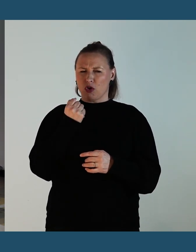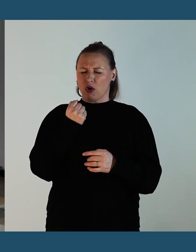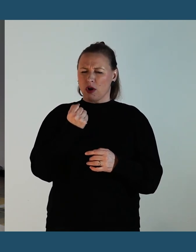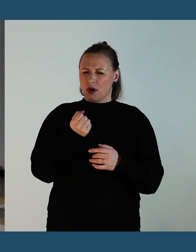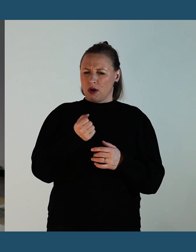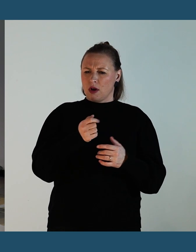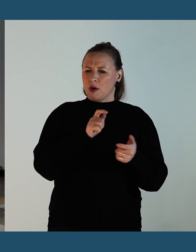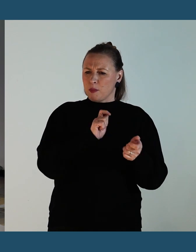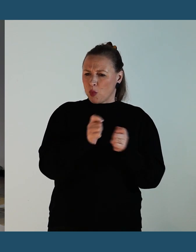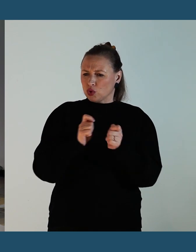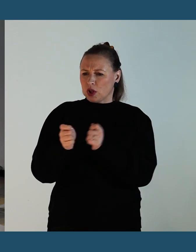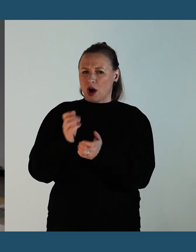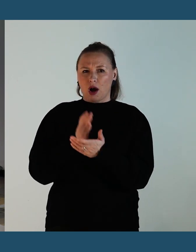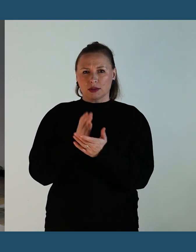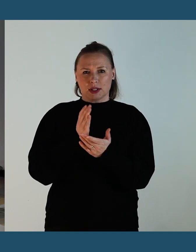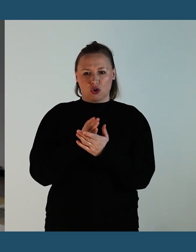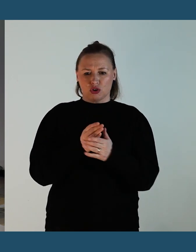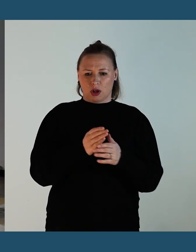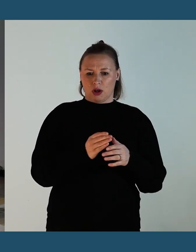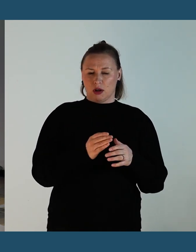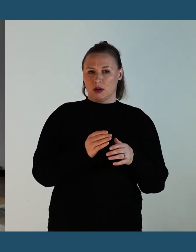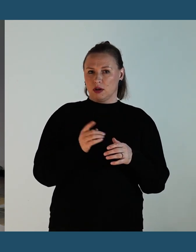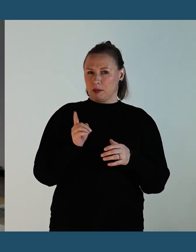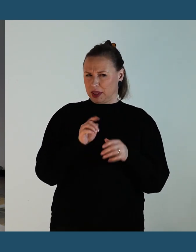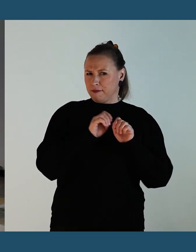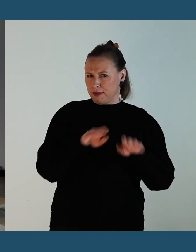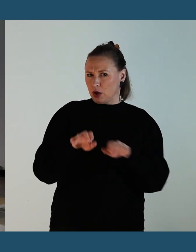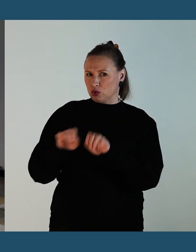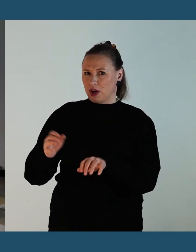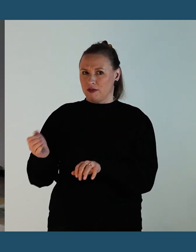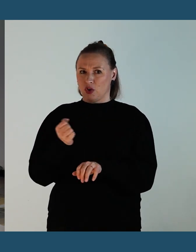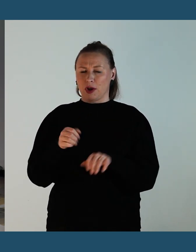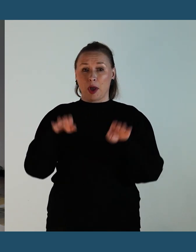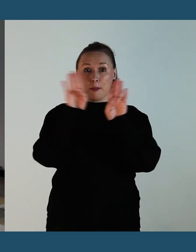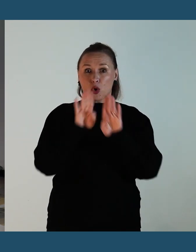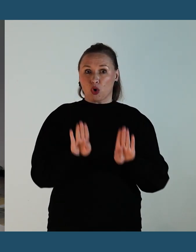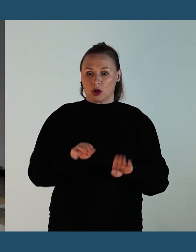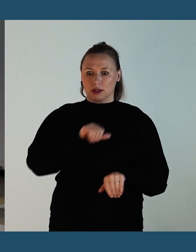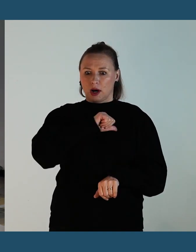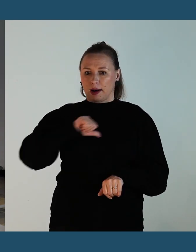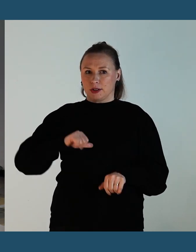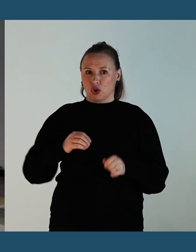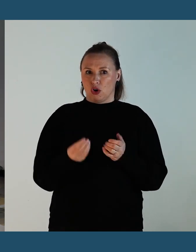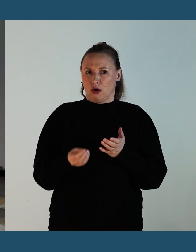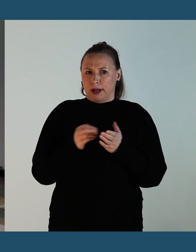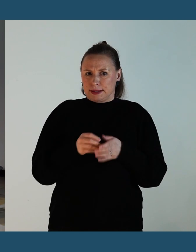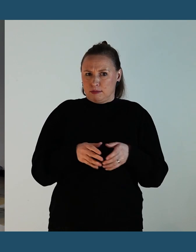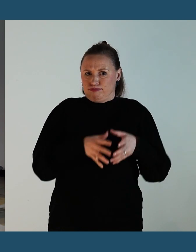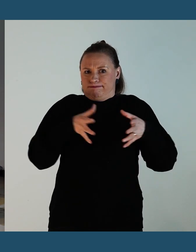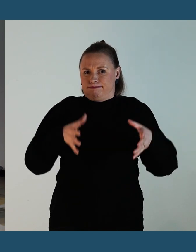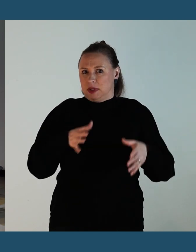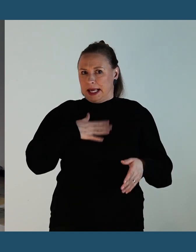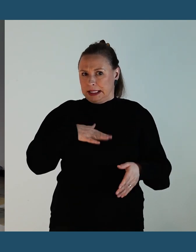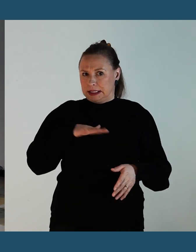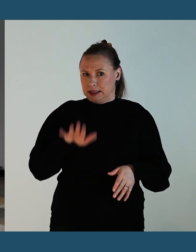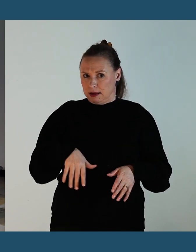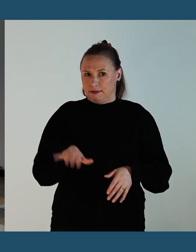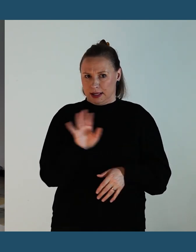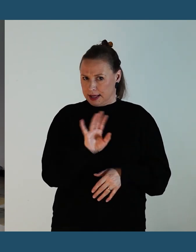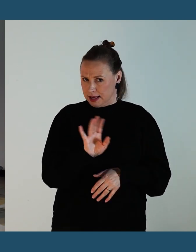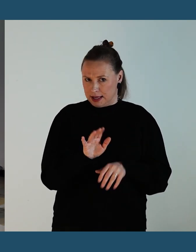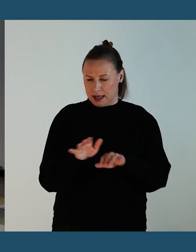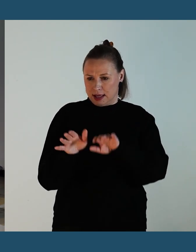muutoksia lisäämättä esimerkiksi hallintoa ja byrokratiaa. Mutta yksi mikä varmasti on niinku selvää,